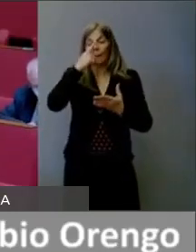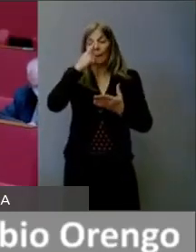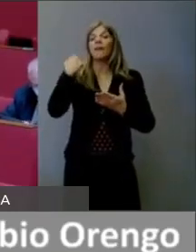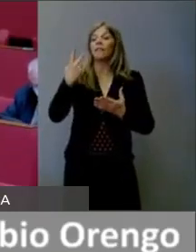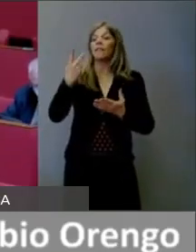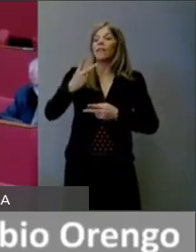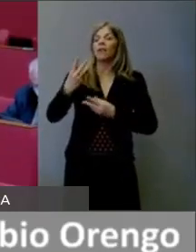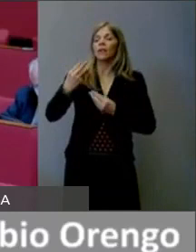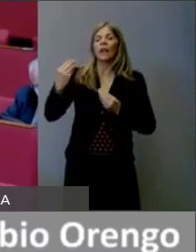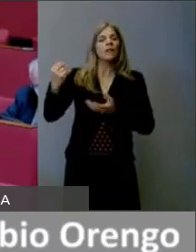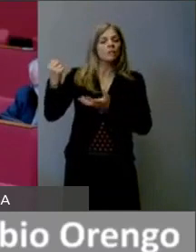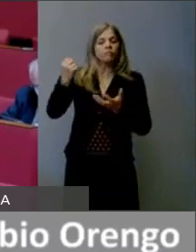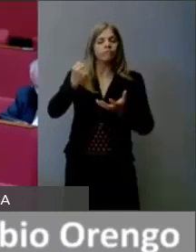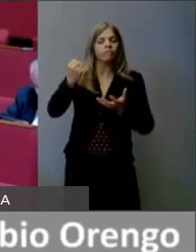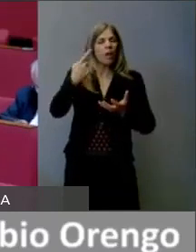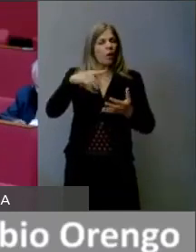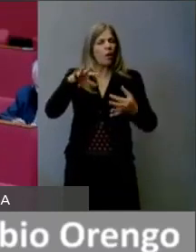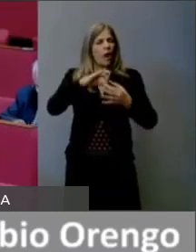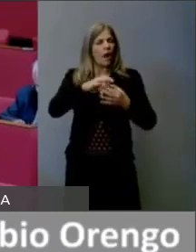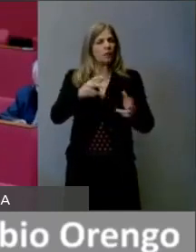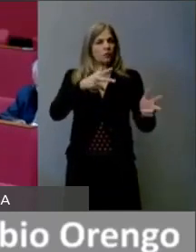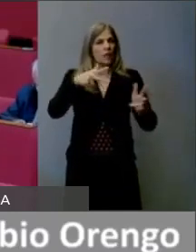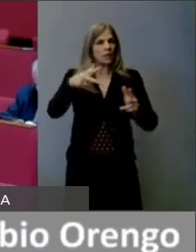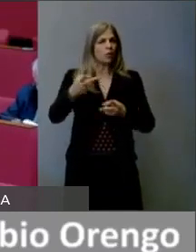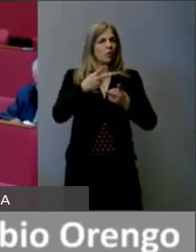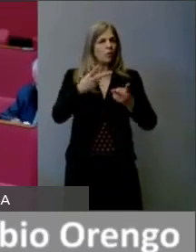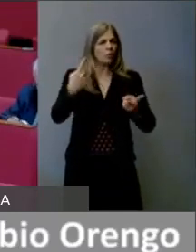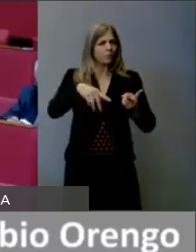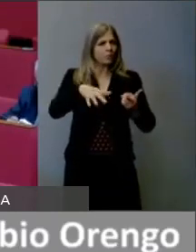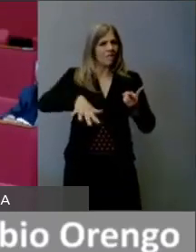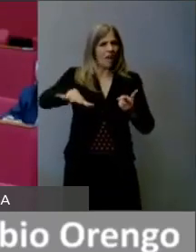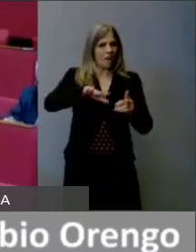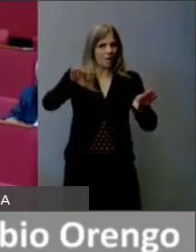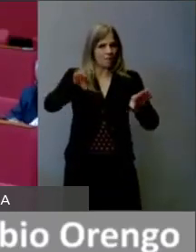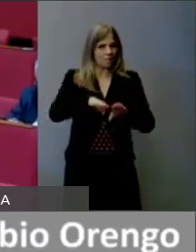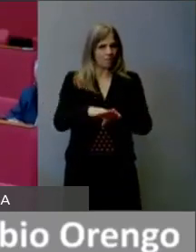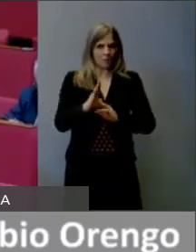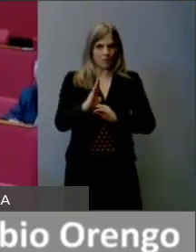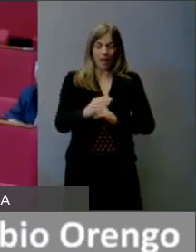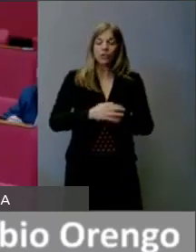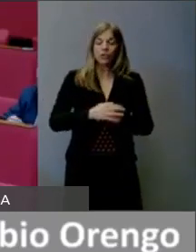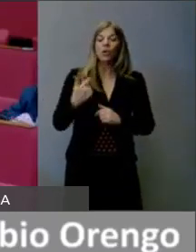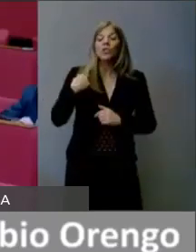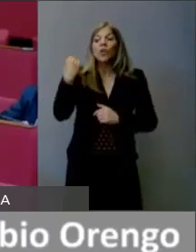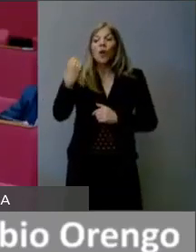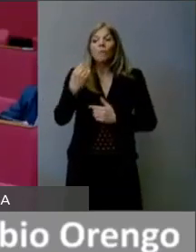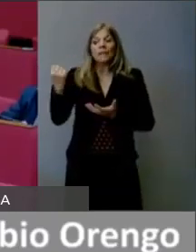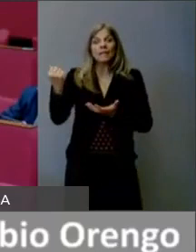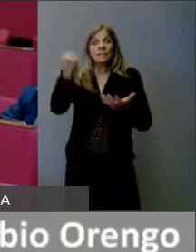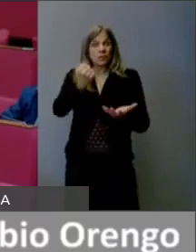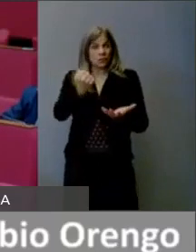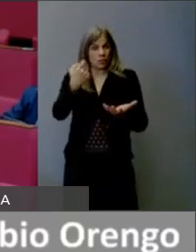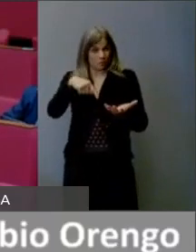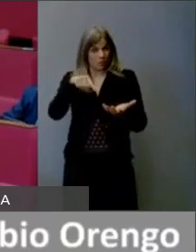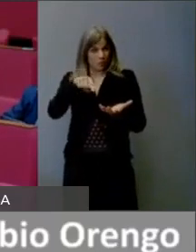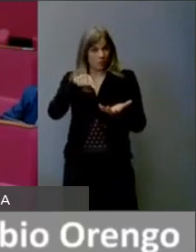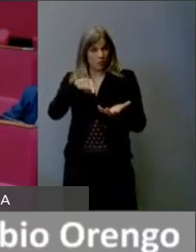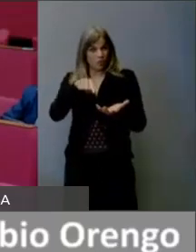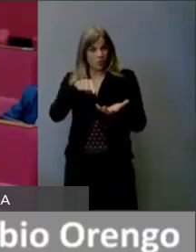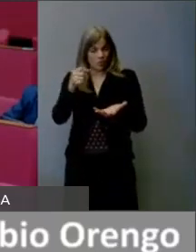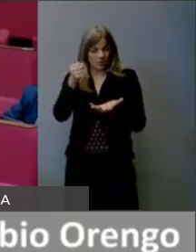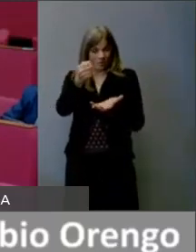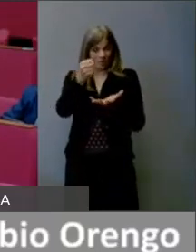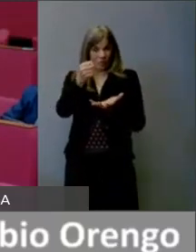trasporto pubblico, sempre in Val Bisagno. Io credo che questi denari abbiano bisogno, proprio per